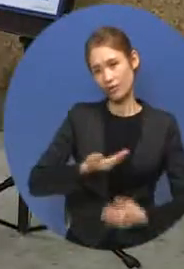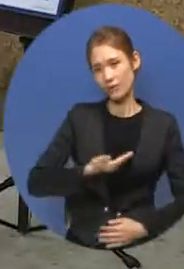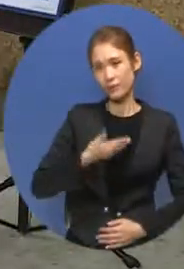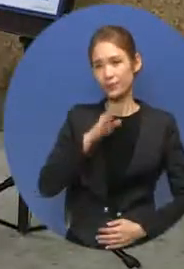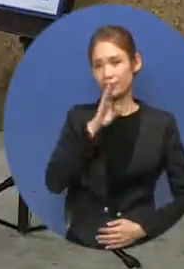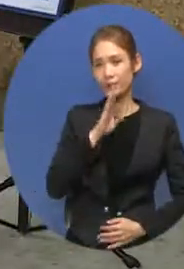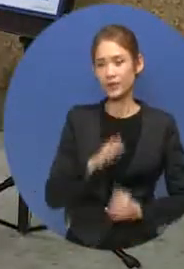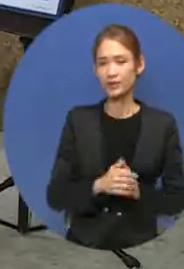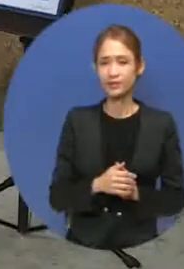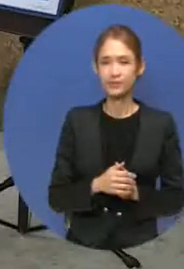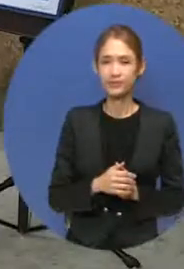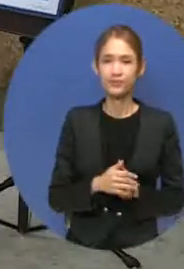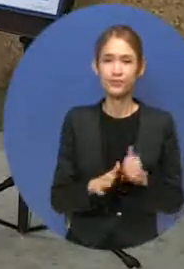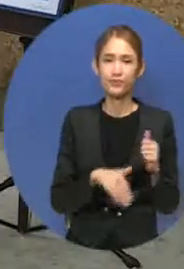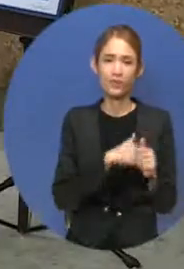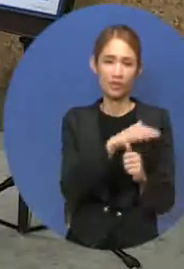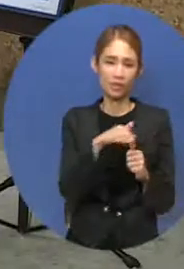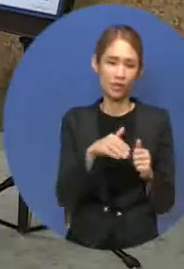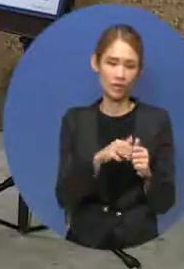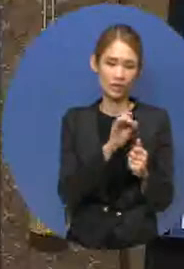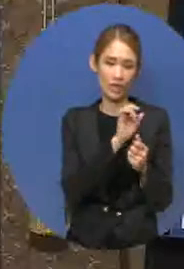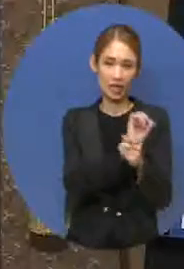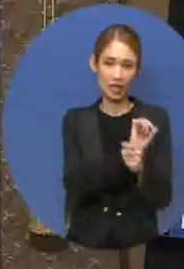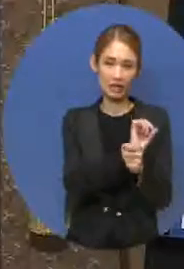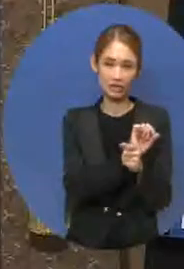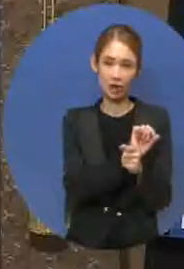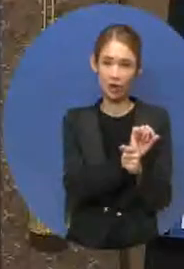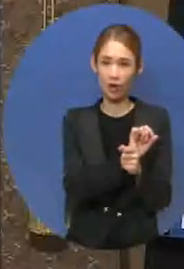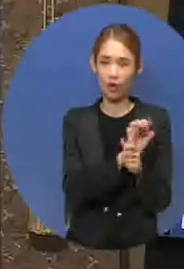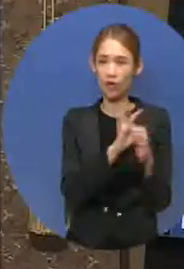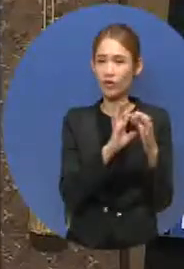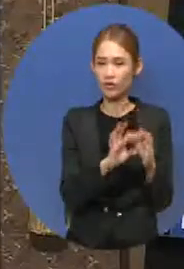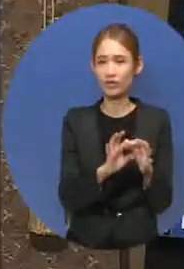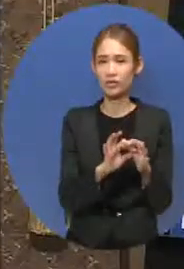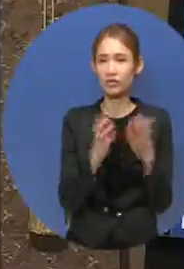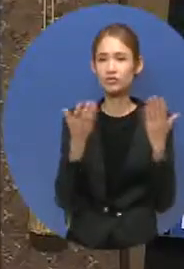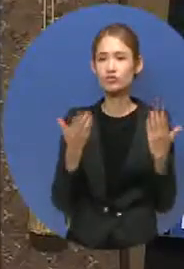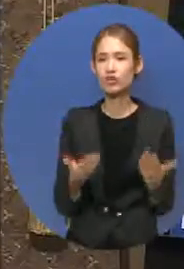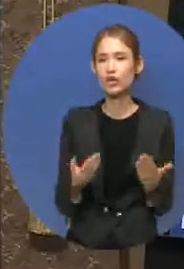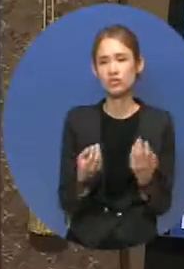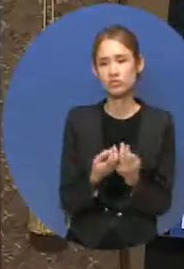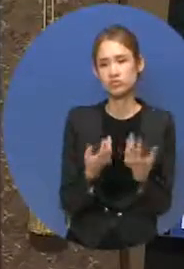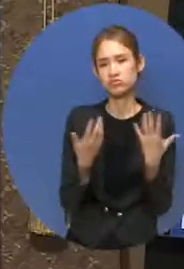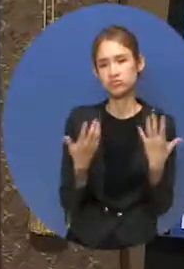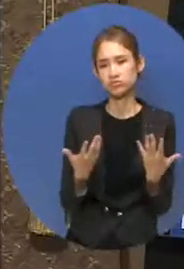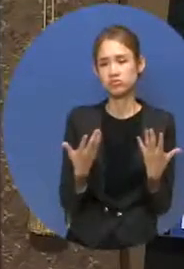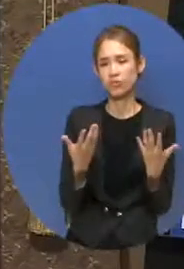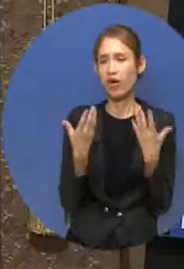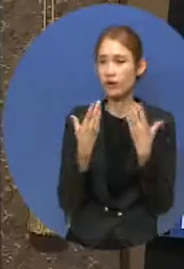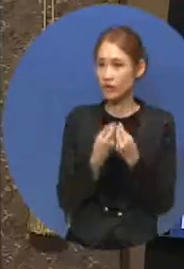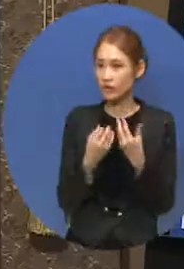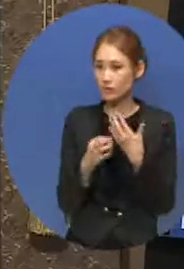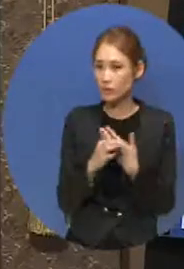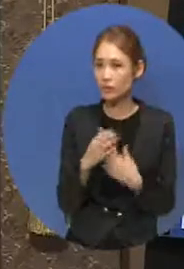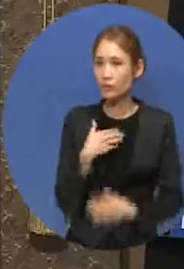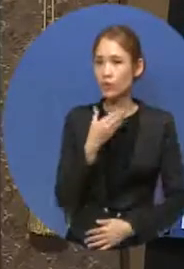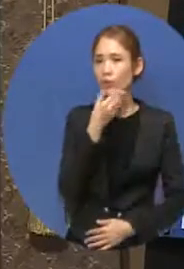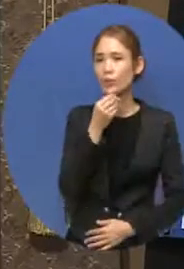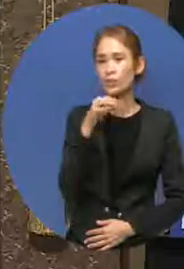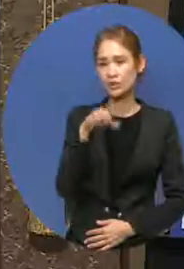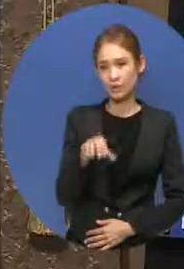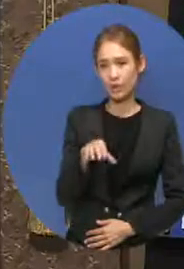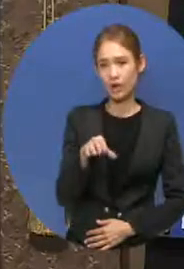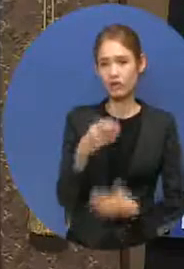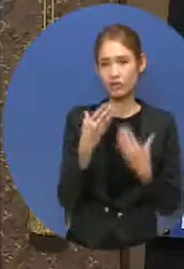코로나 상황에서 행정력으로 휴관할 수밖에 없는 예를 들면 저희 복지관 같은 경우에는